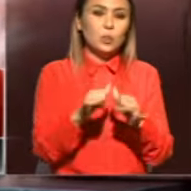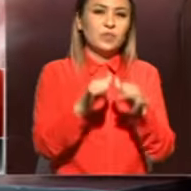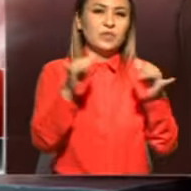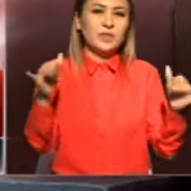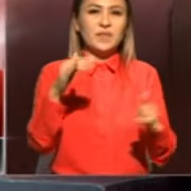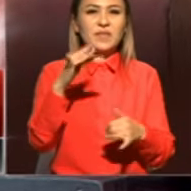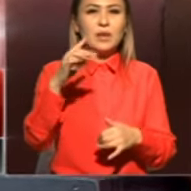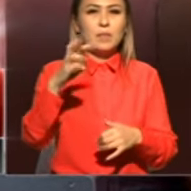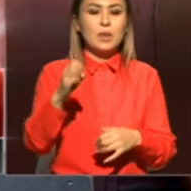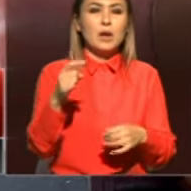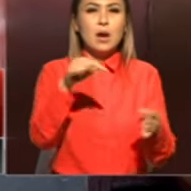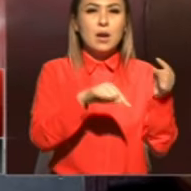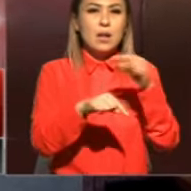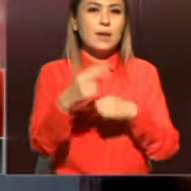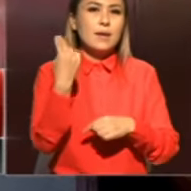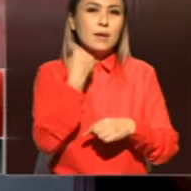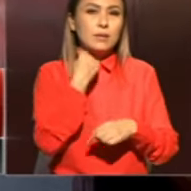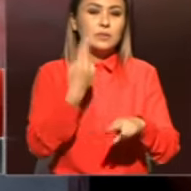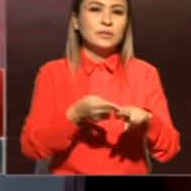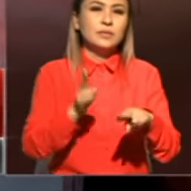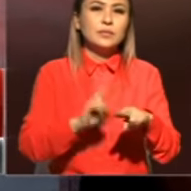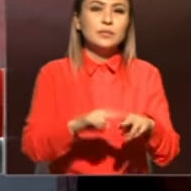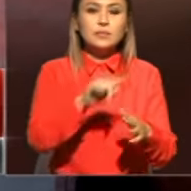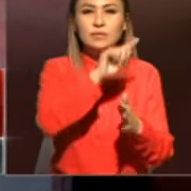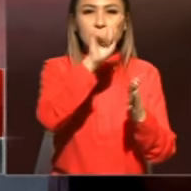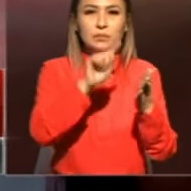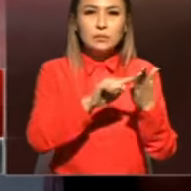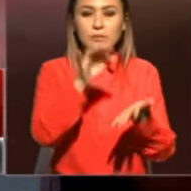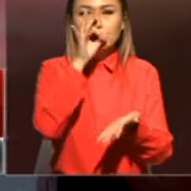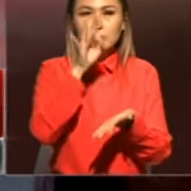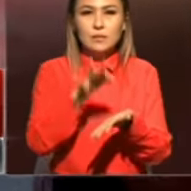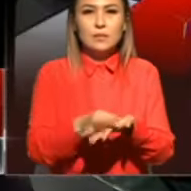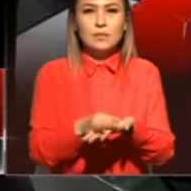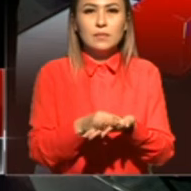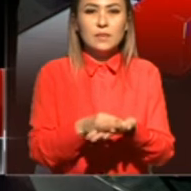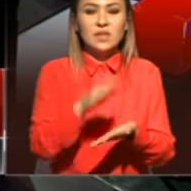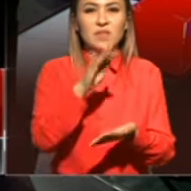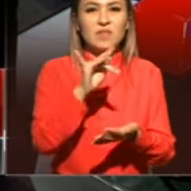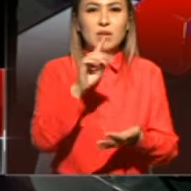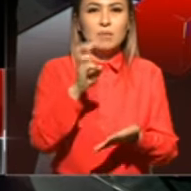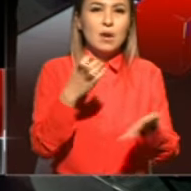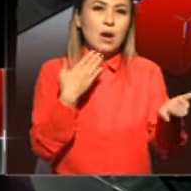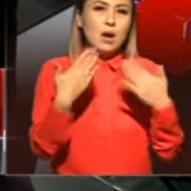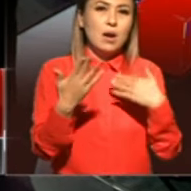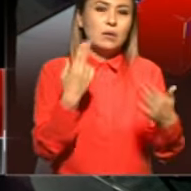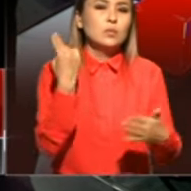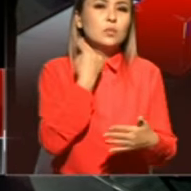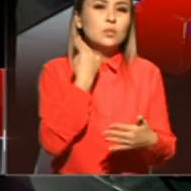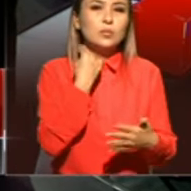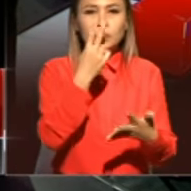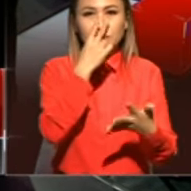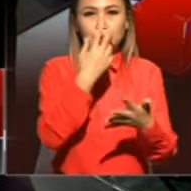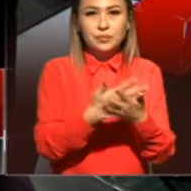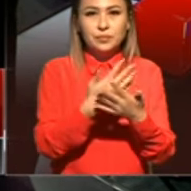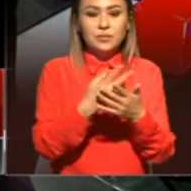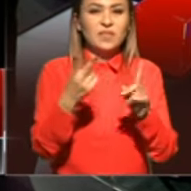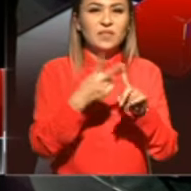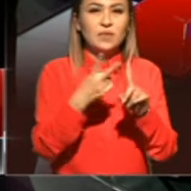Фирмааралық қарызды айтып жатырмын. Демек, мына сіздің сұрағыңызға жауап. Фирмааралық қарыздың екінші көрінісі, екінші түрі